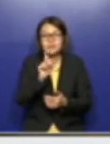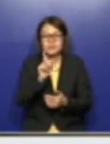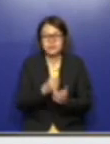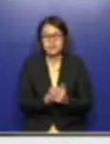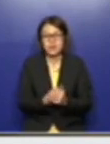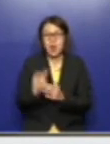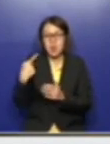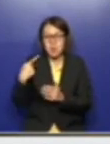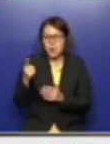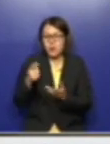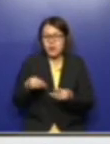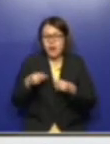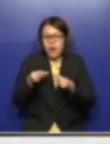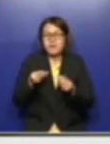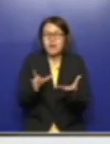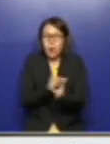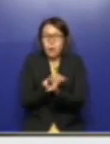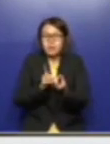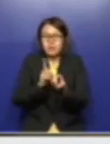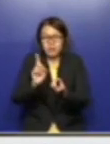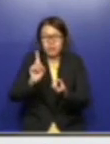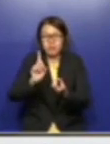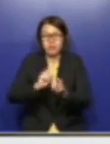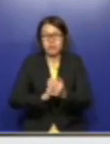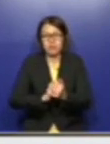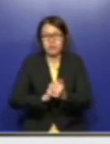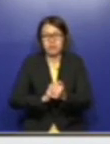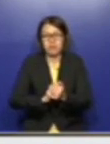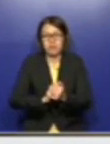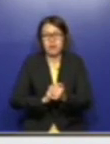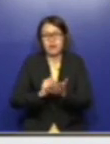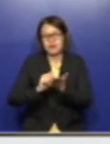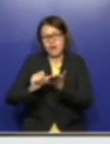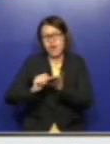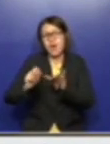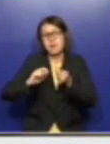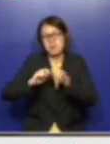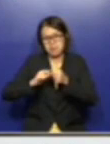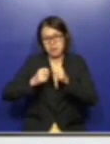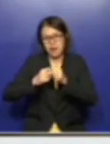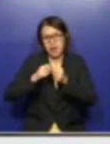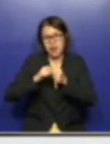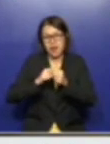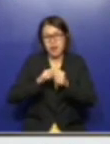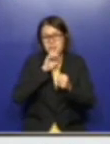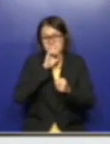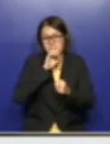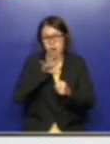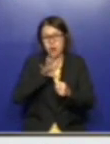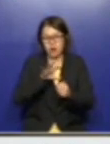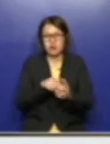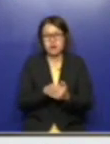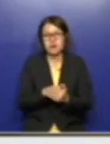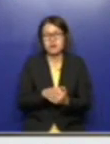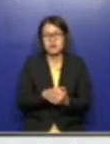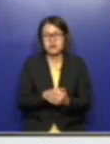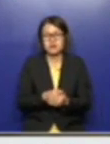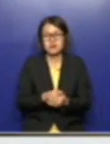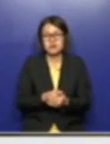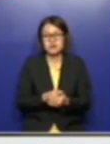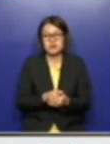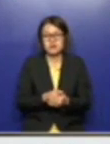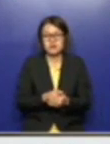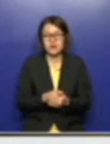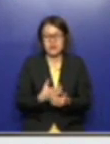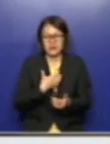ที่เป็นประโยชน์ต่อสังคมบ้างท่านบอกว่าท่านมีการแก้ไขปัญหาดังที่ท่านได้พูดไปเมื่อสักครู่นี้นะครับผ